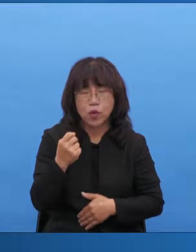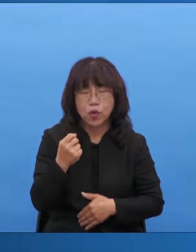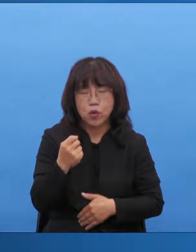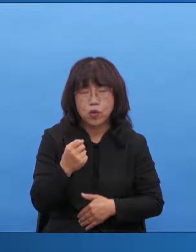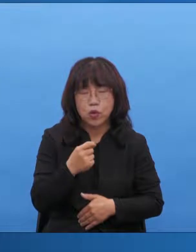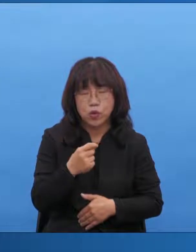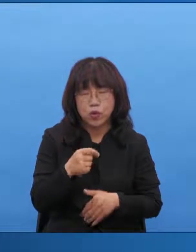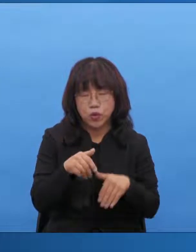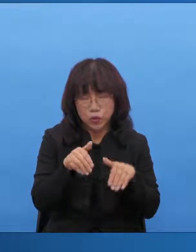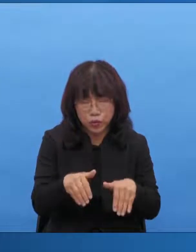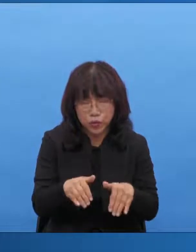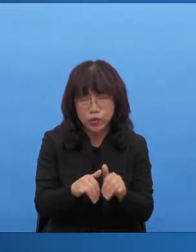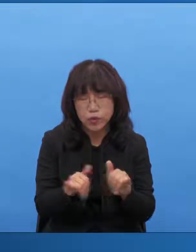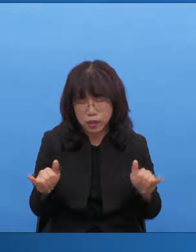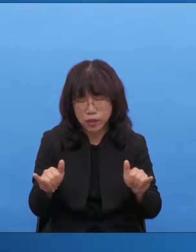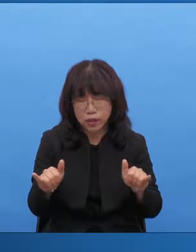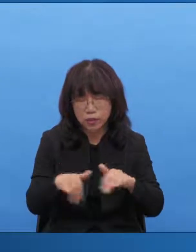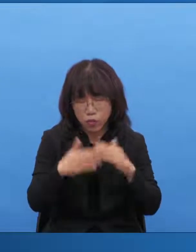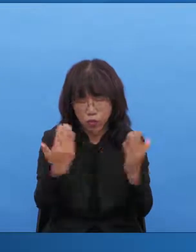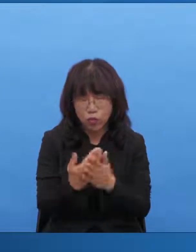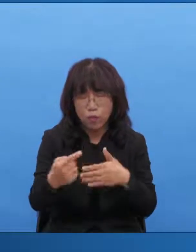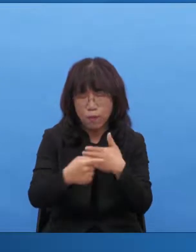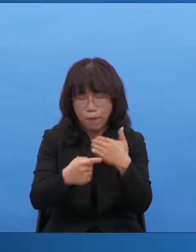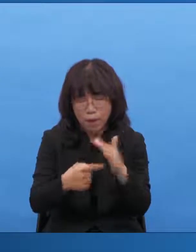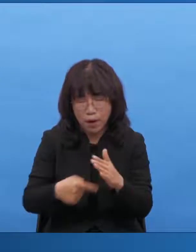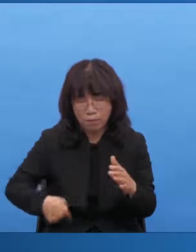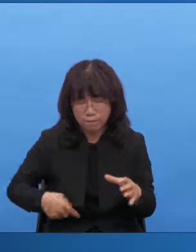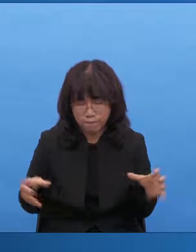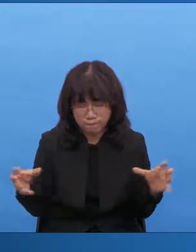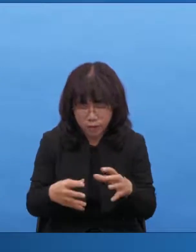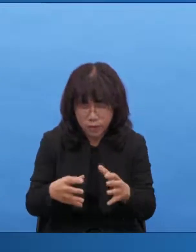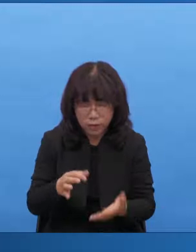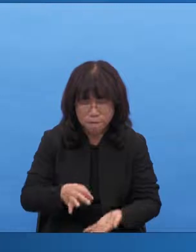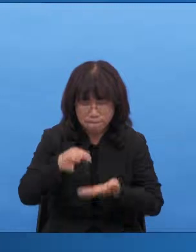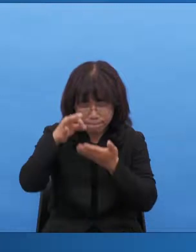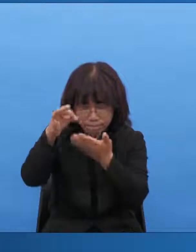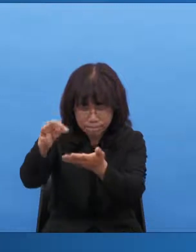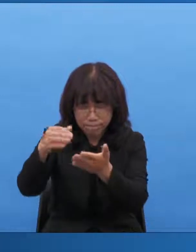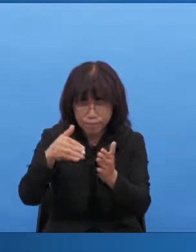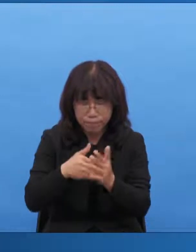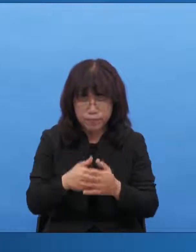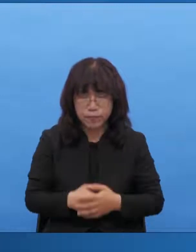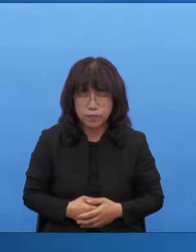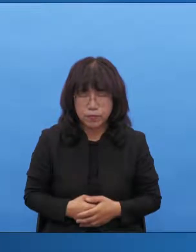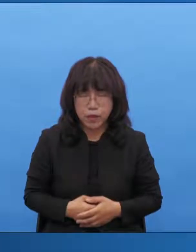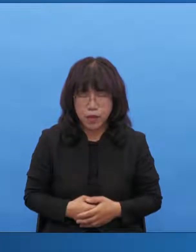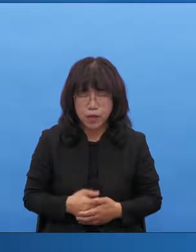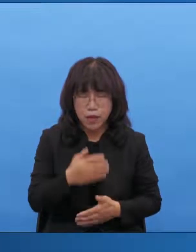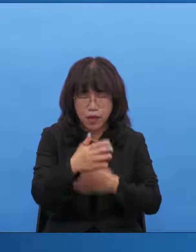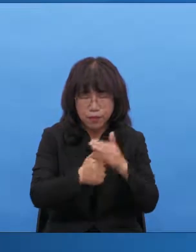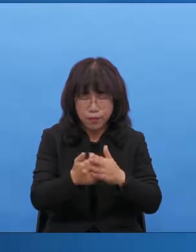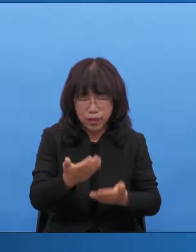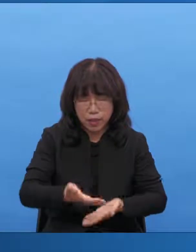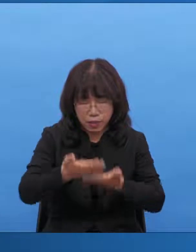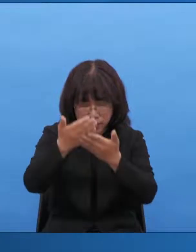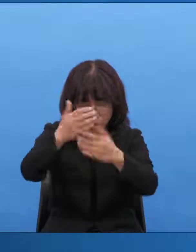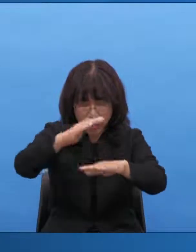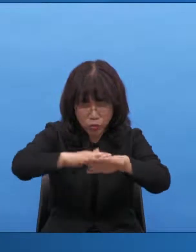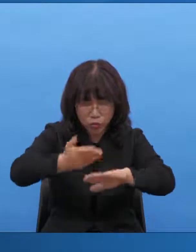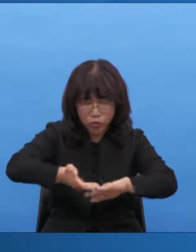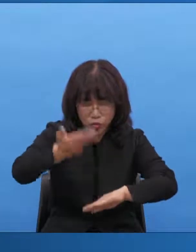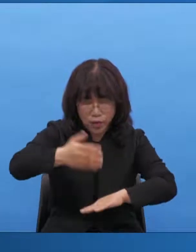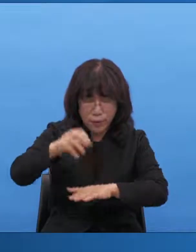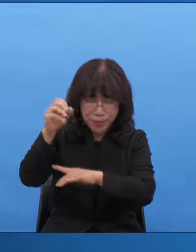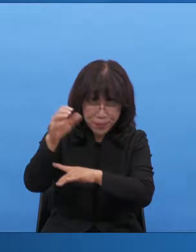데이 헌금으로 주 앞에 드렸습니다. Your servants have come together and give their heartfelt offering for the remnant day. 드린 손길들 위해 빛의 경제,